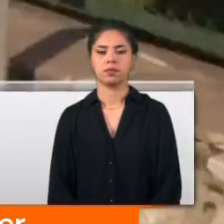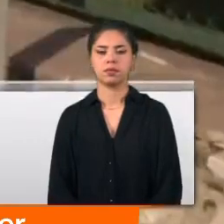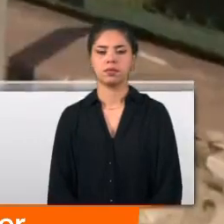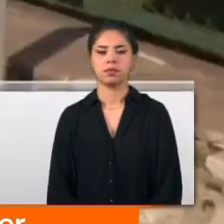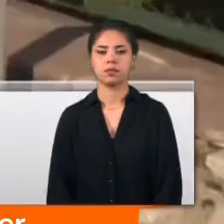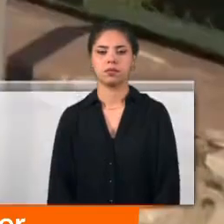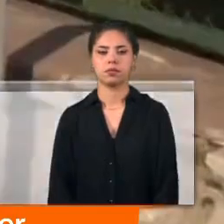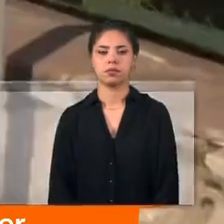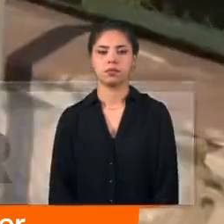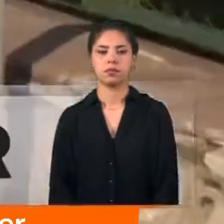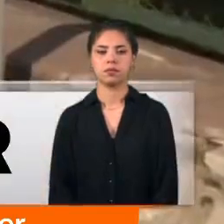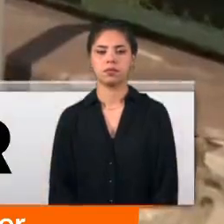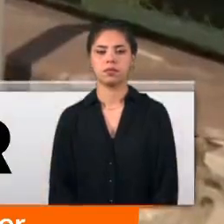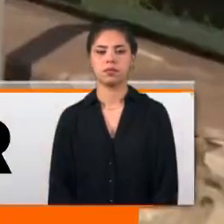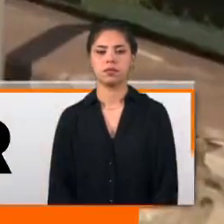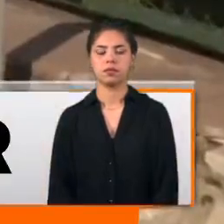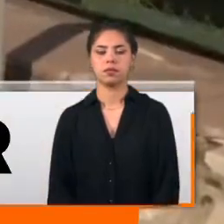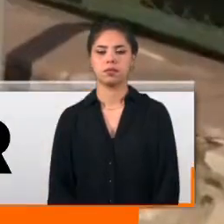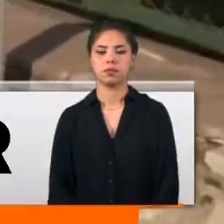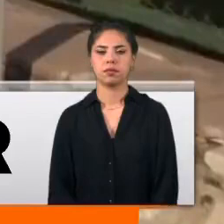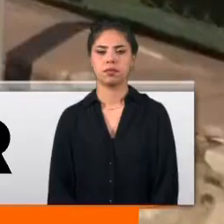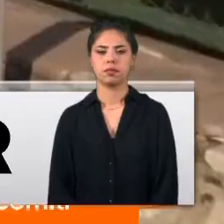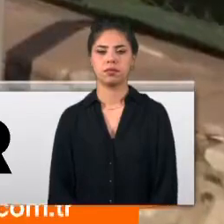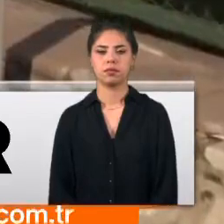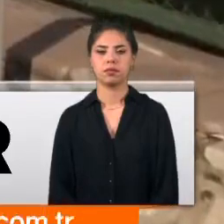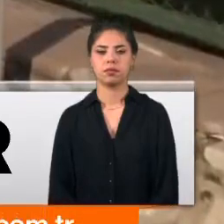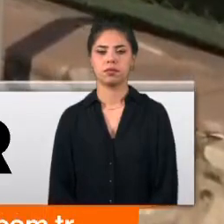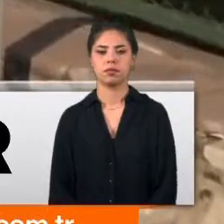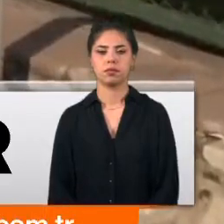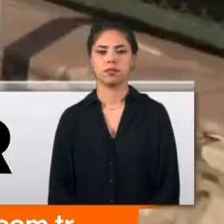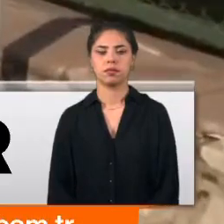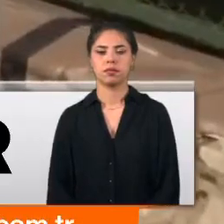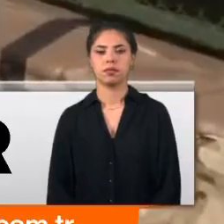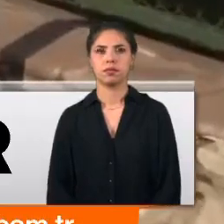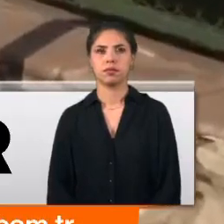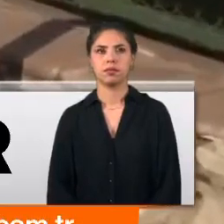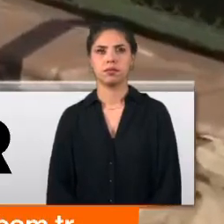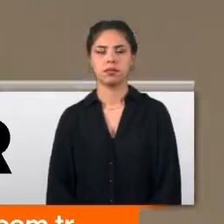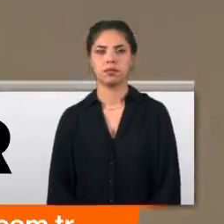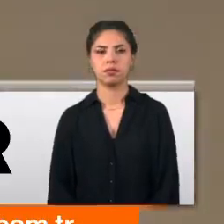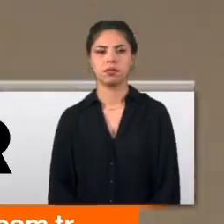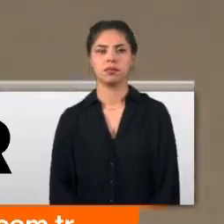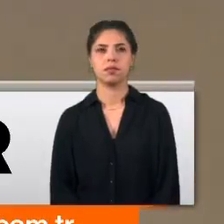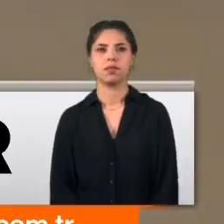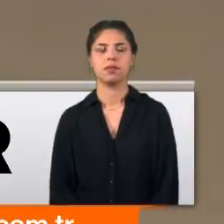itfaiye geldi. Arabada 8 aylık çocuk vardı. Çocuğu aldı, götürdü. Ben arabanın içinde mahrum kaldım.